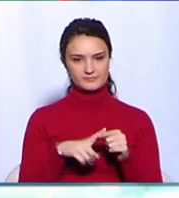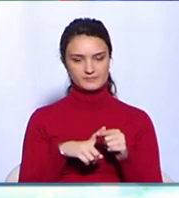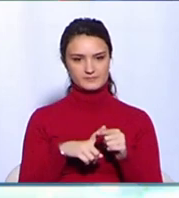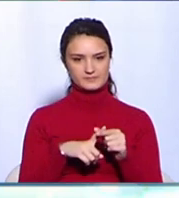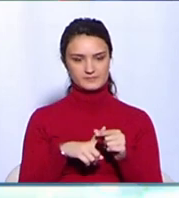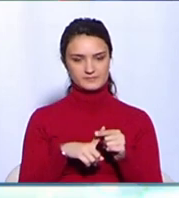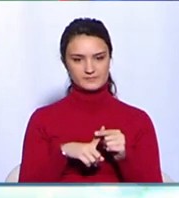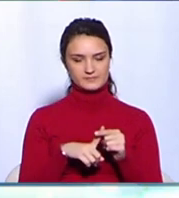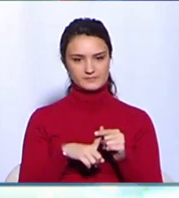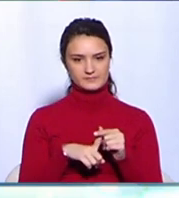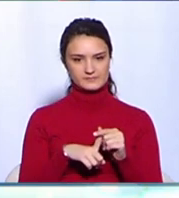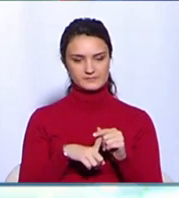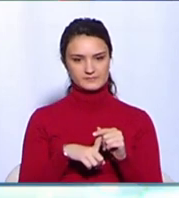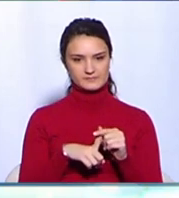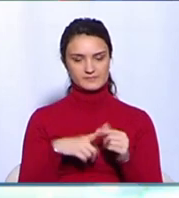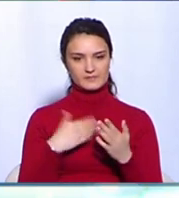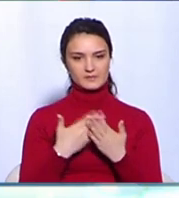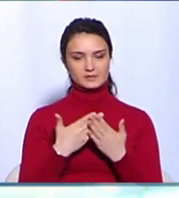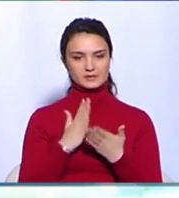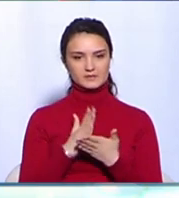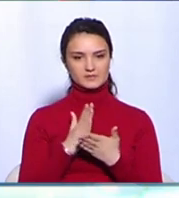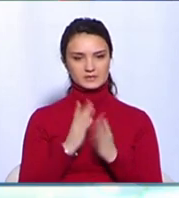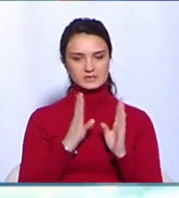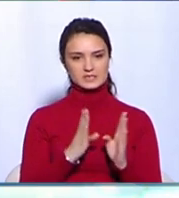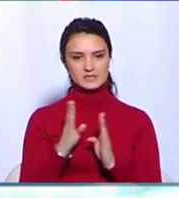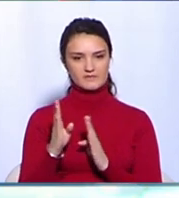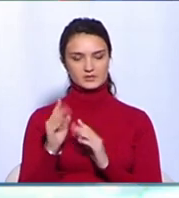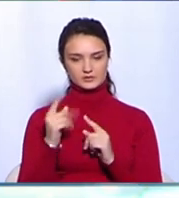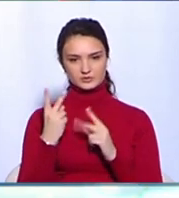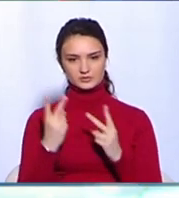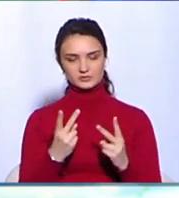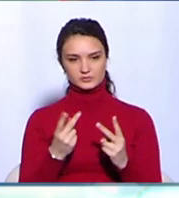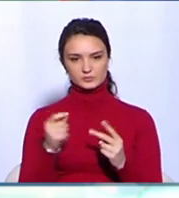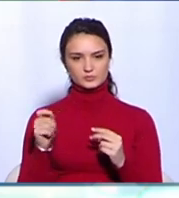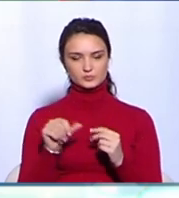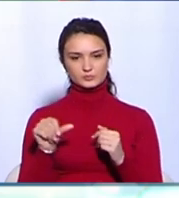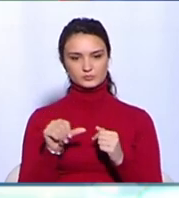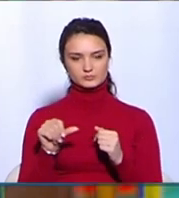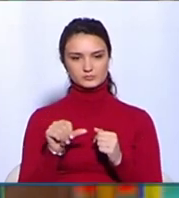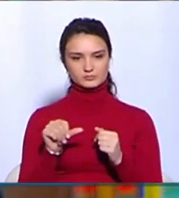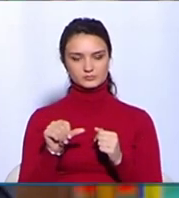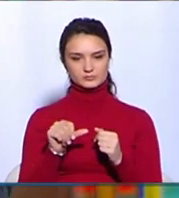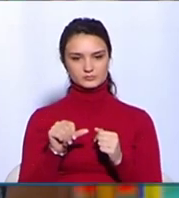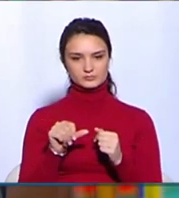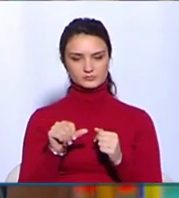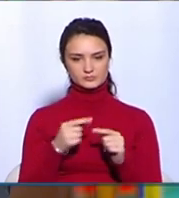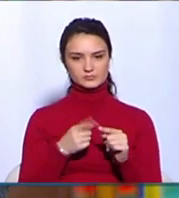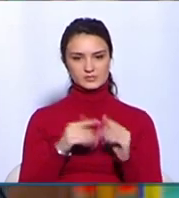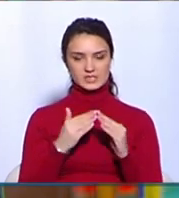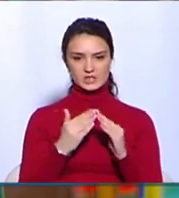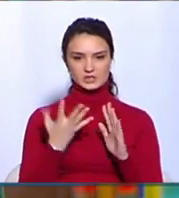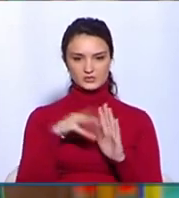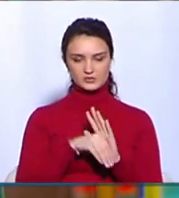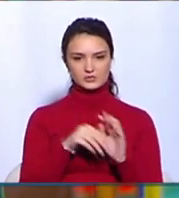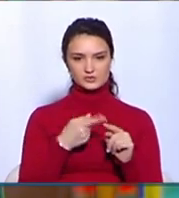მეამბოხეობა. აქვს მაგალითად ქცევა შემოფარგლული, ცუდი ქცევა სახლის ფარგლებში,